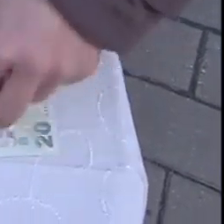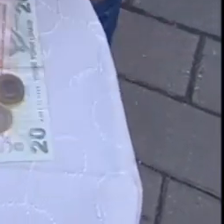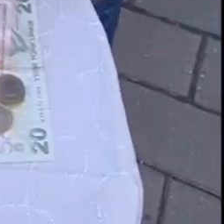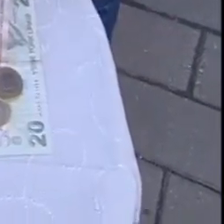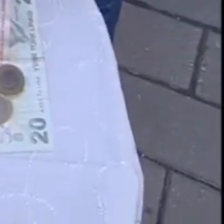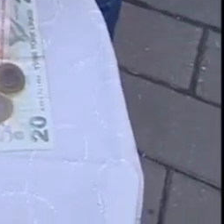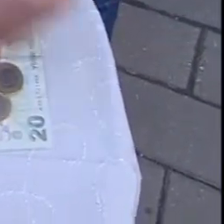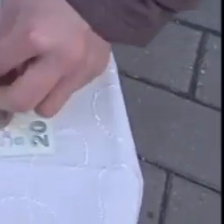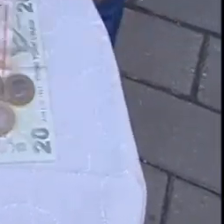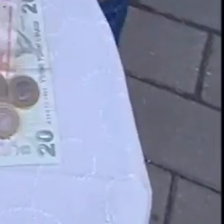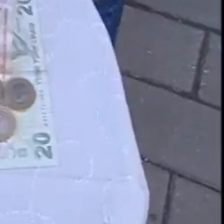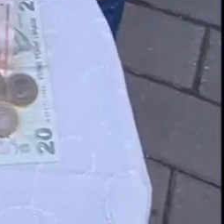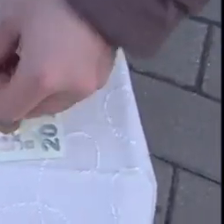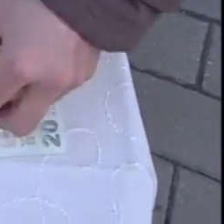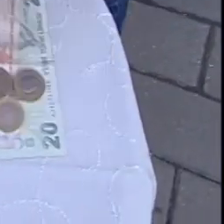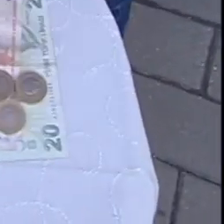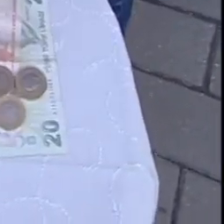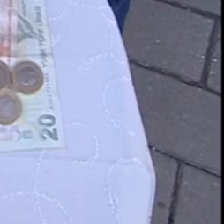Bozukları sayıyor.